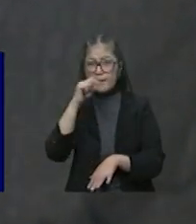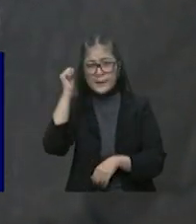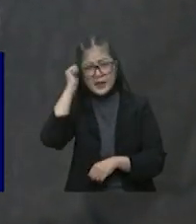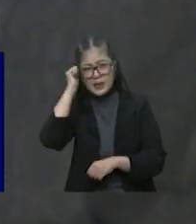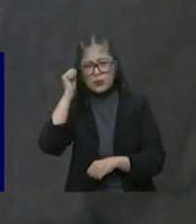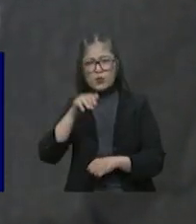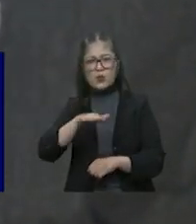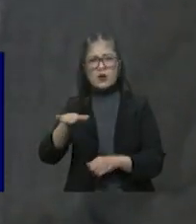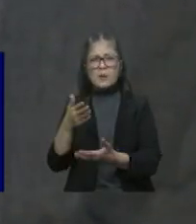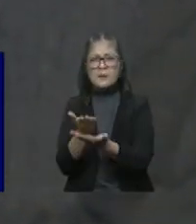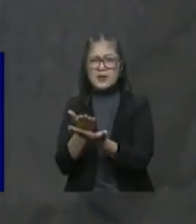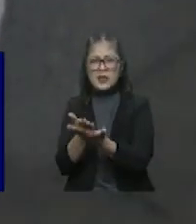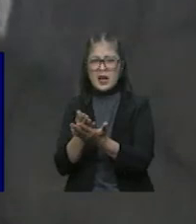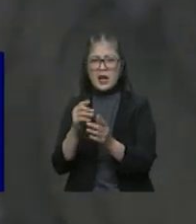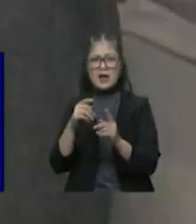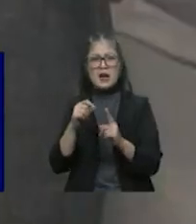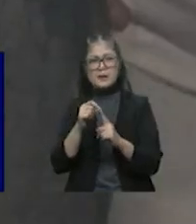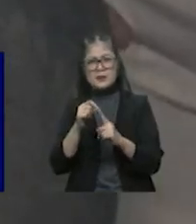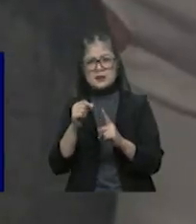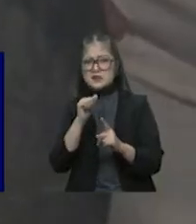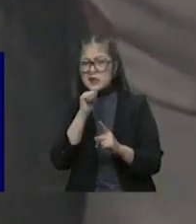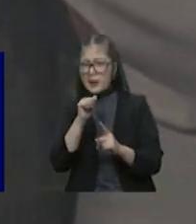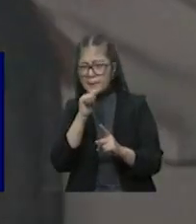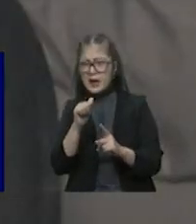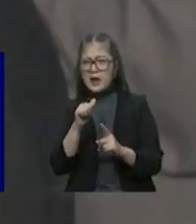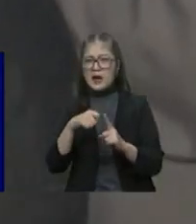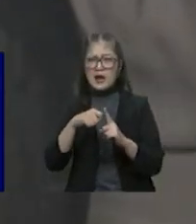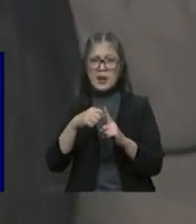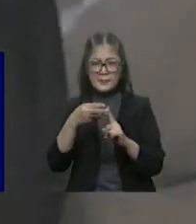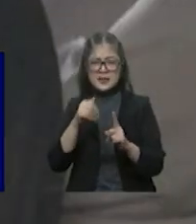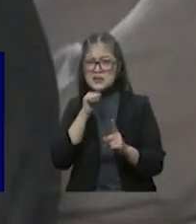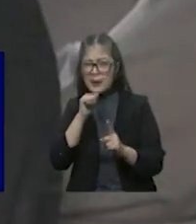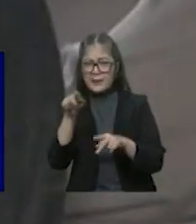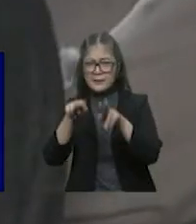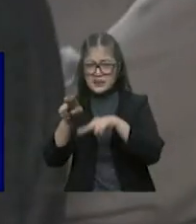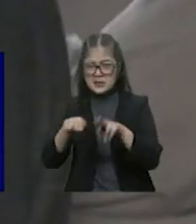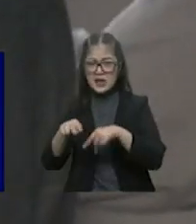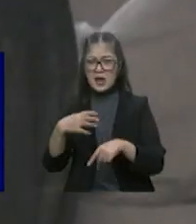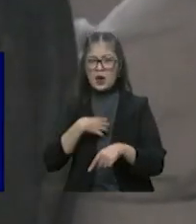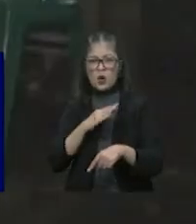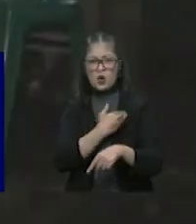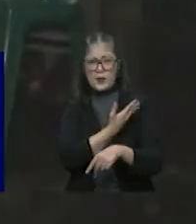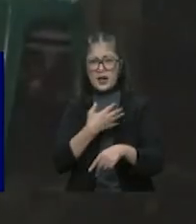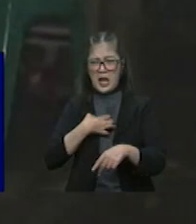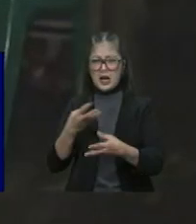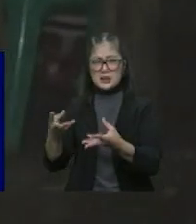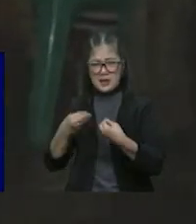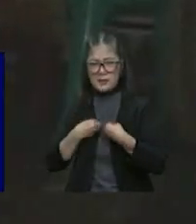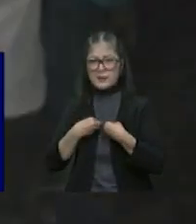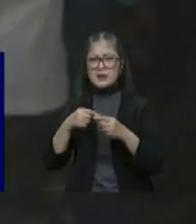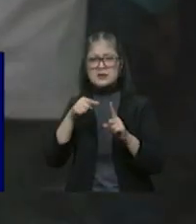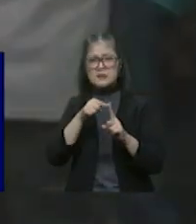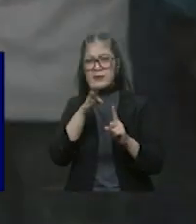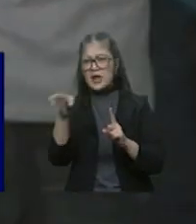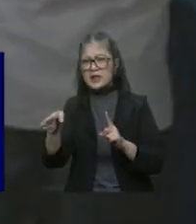menewaskan Triono dan memberikan hak korban lantaran korban bekerja membangun proyek gedung kesehatan pemerintah Papua yang seharusnya